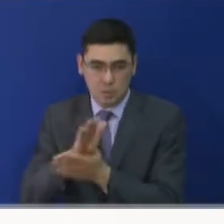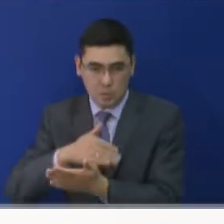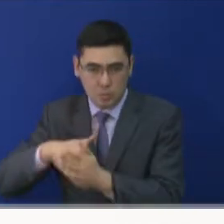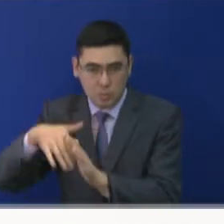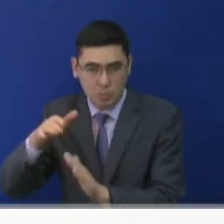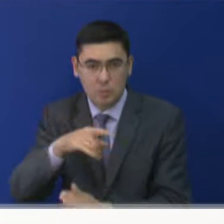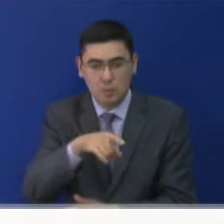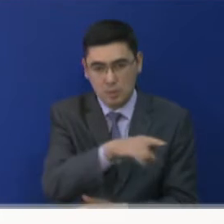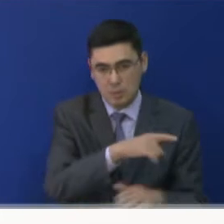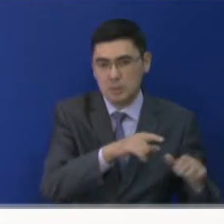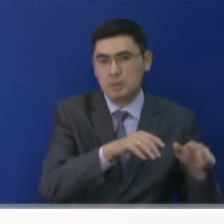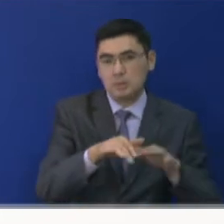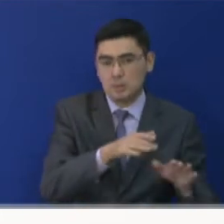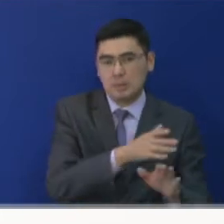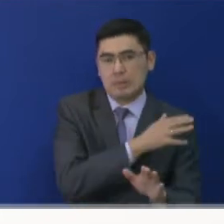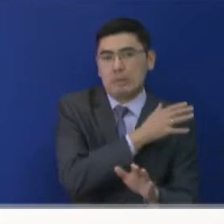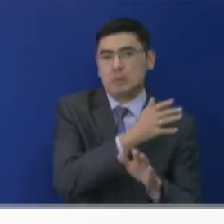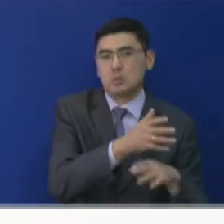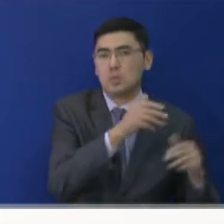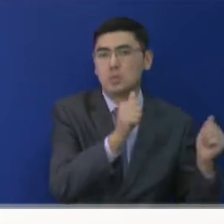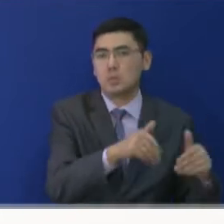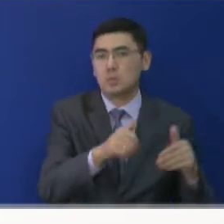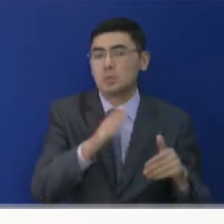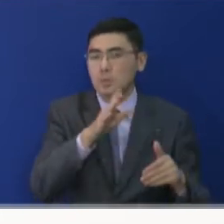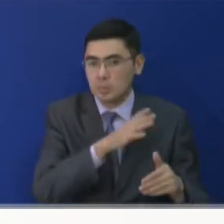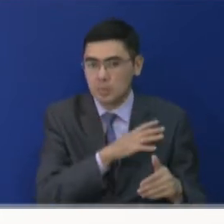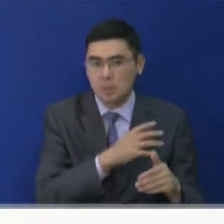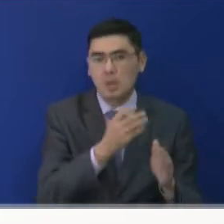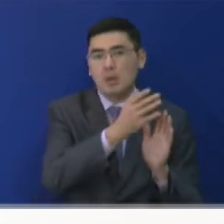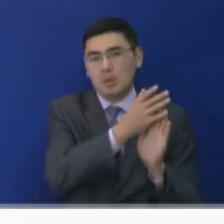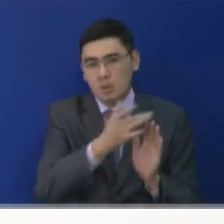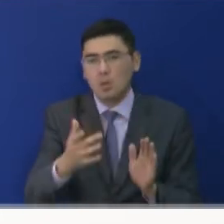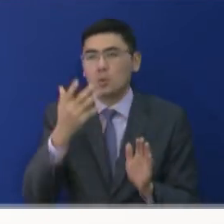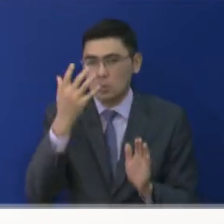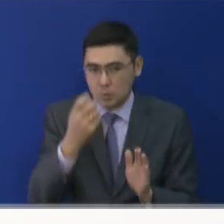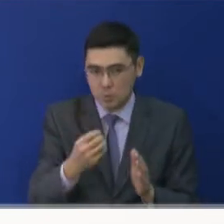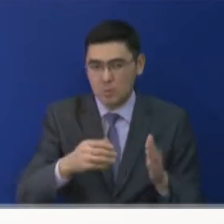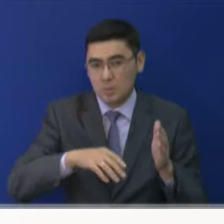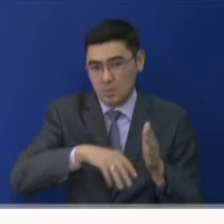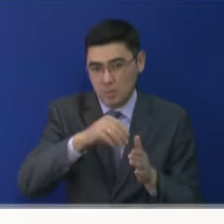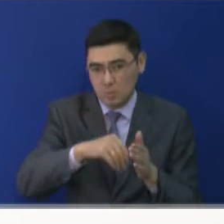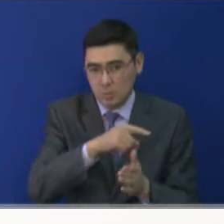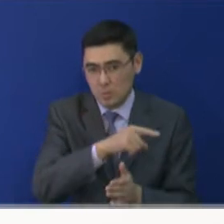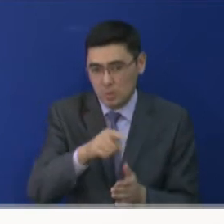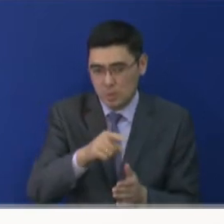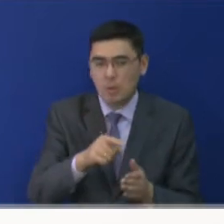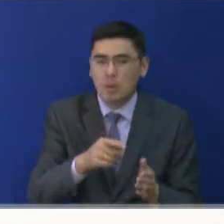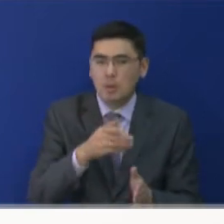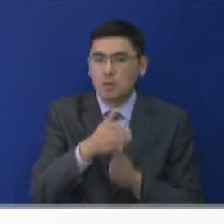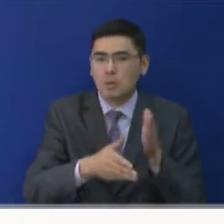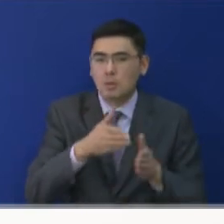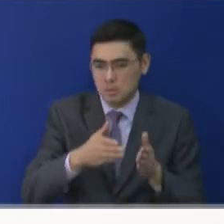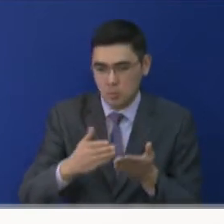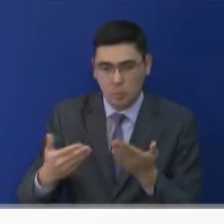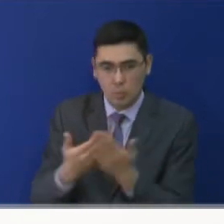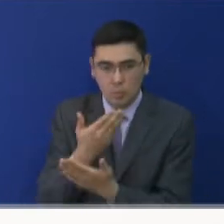шаралар қабылданды. Алдағы сайлау еліміздің саяси жүйесін жаңғыртудың қамтамасыз ететін саяси институттарды дәйекті түрде